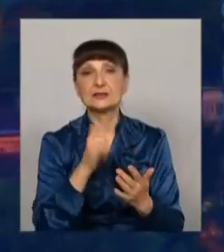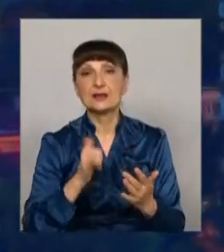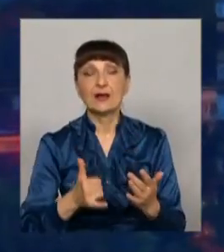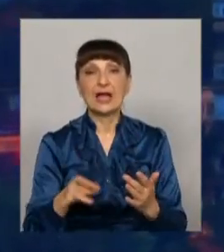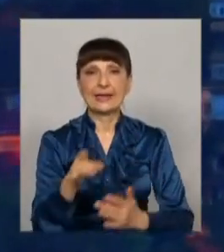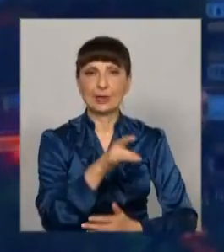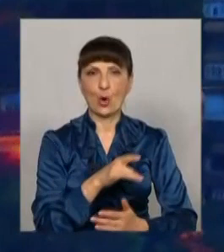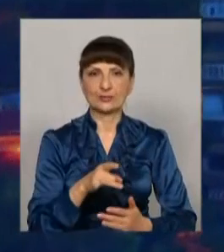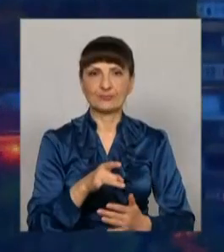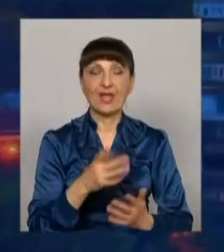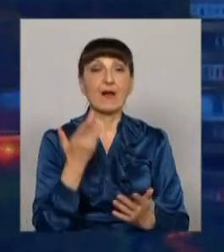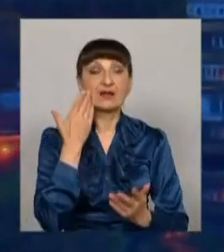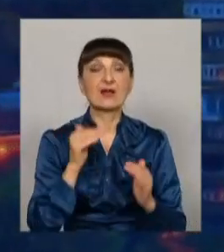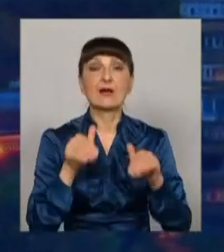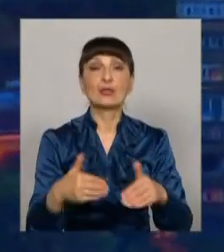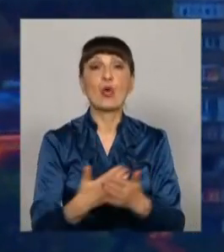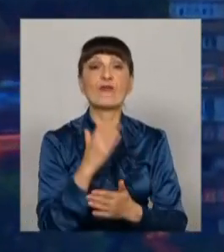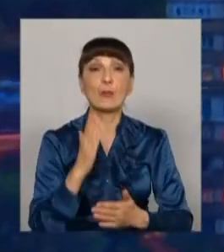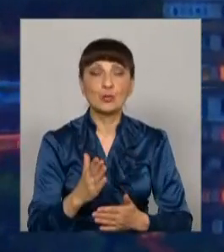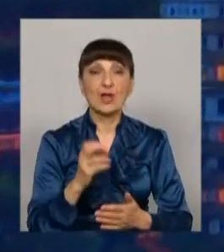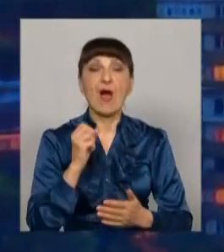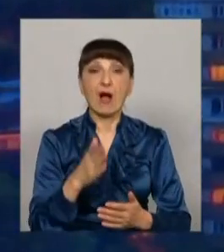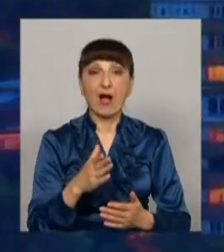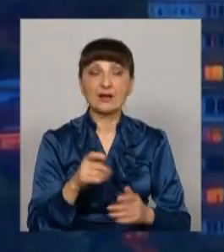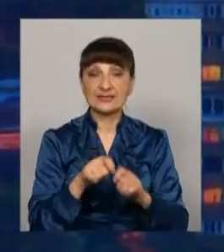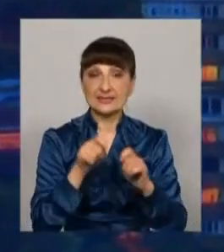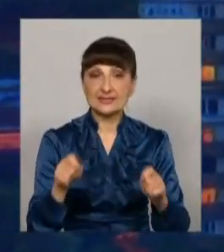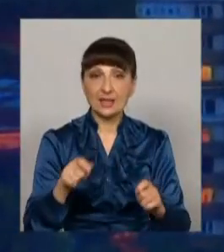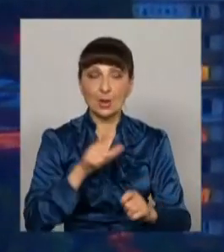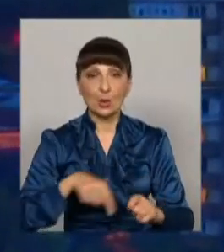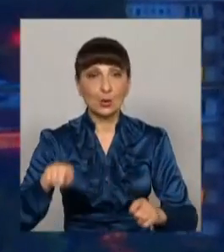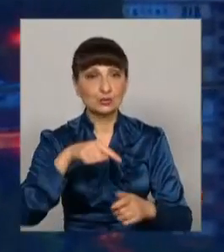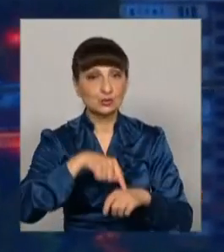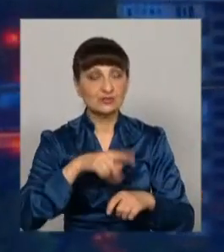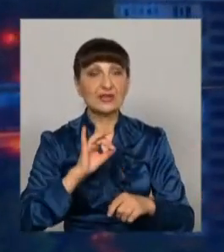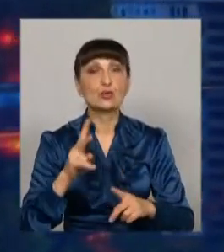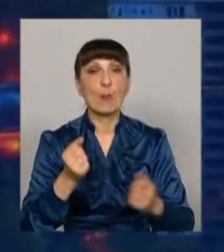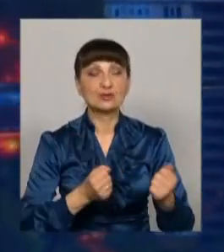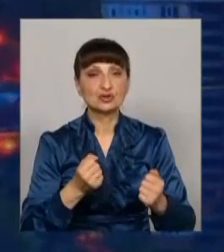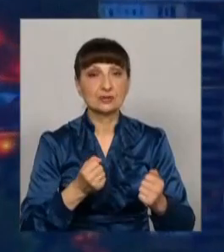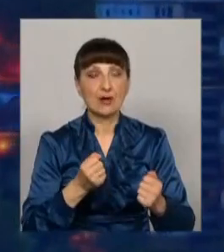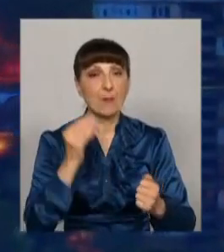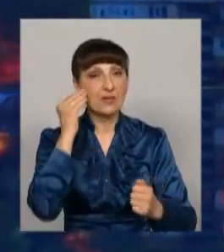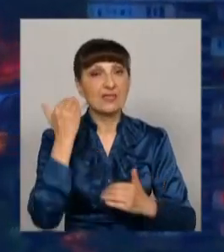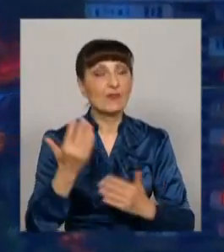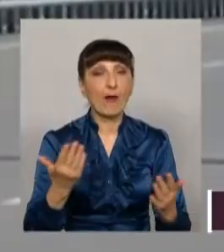регионов. Когда внедрять новую методику и как на ее создание отреагировали автолюбители, расскажет Мира